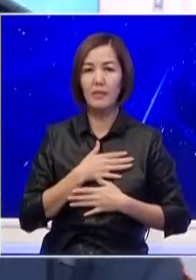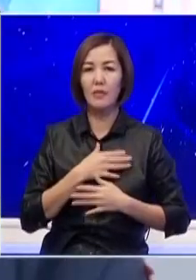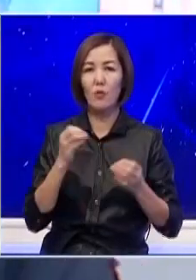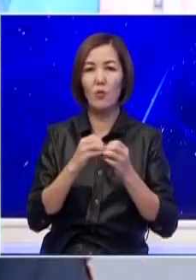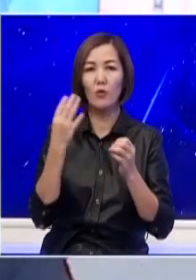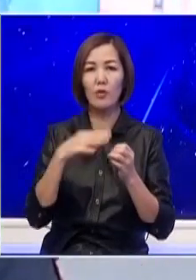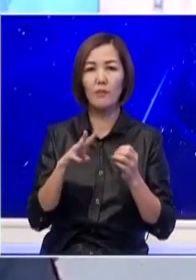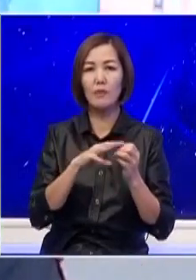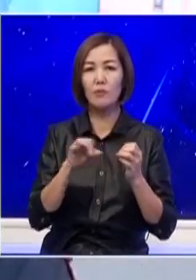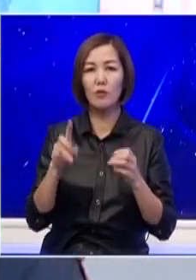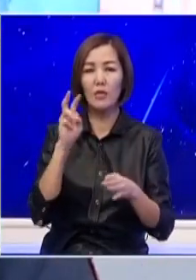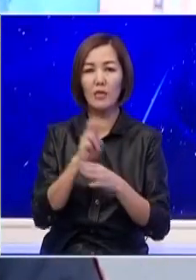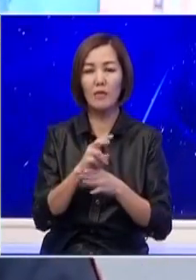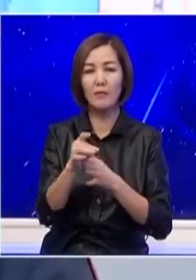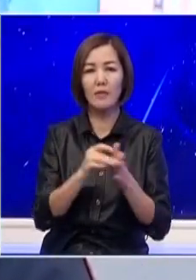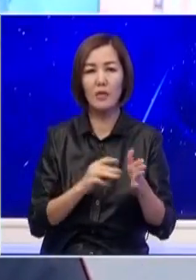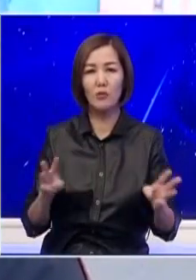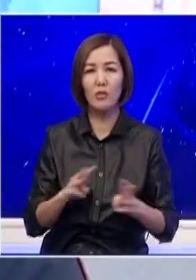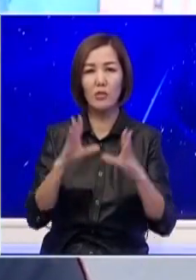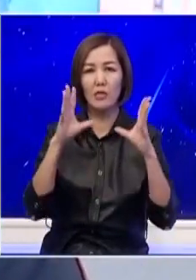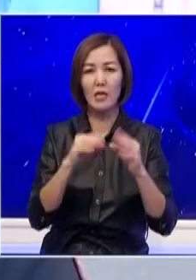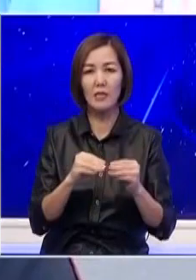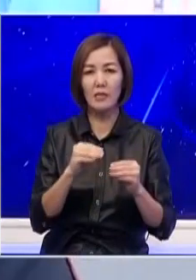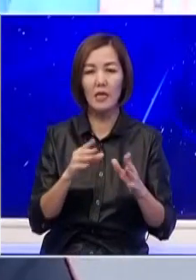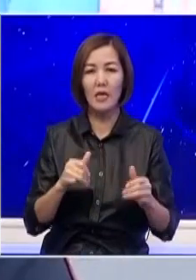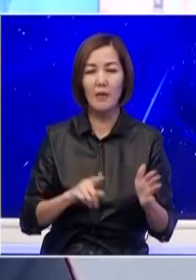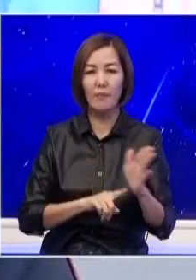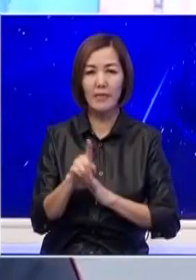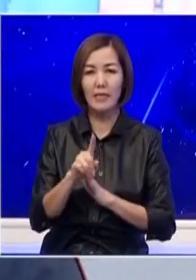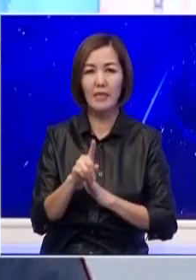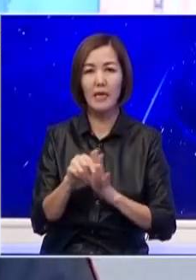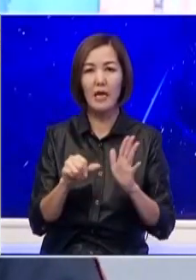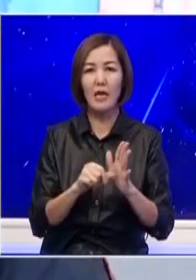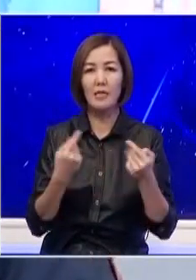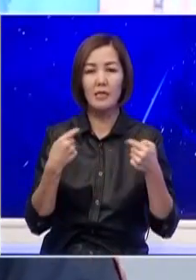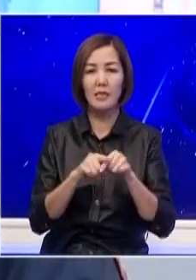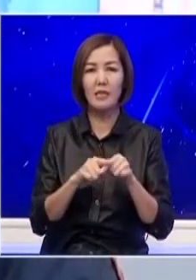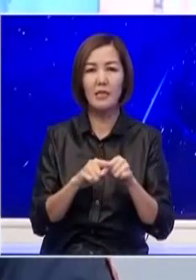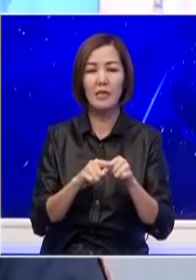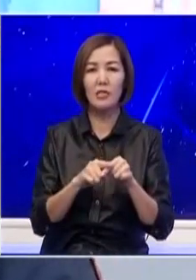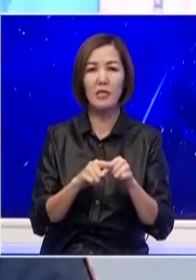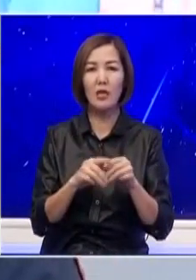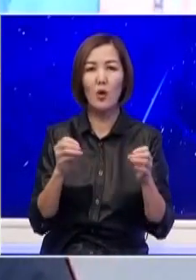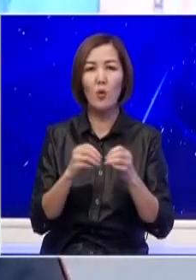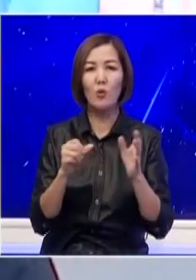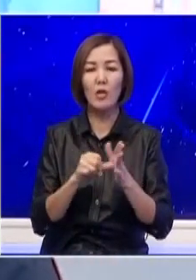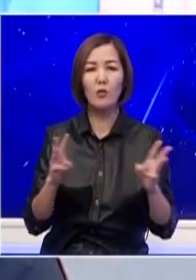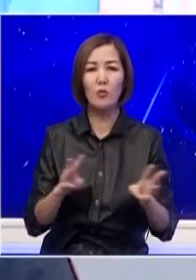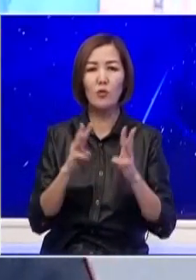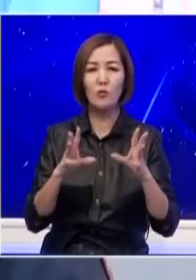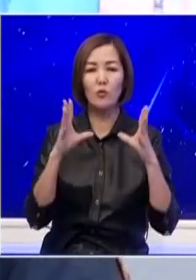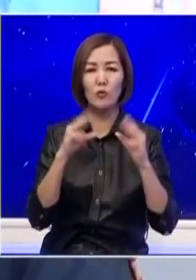10-нан 45 минут өткенде келіп, бірден қызыл жалынды тізгіндеуге кірісті. Мұнда 6 бірлік техника және жеке құрамның 16